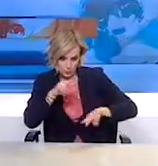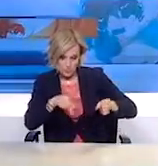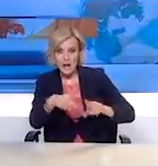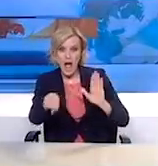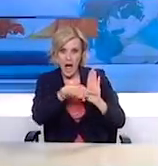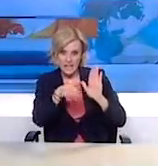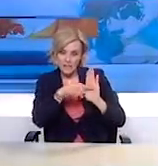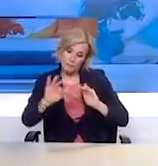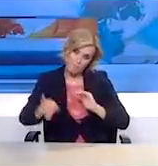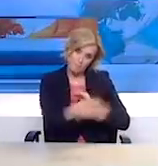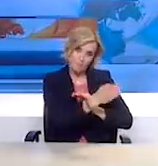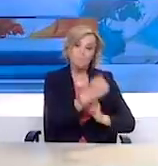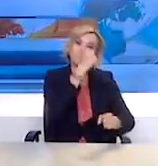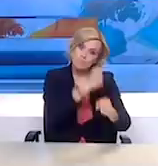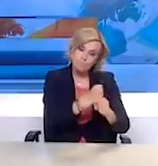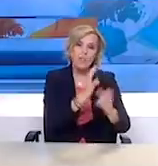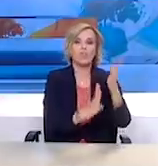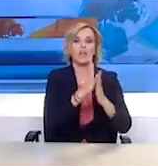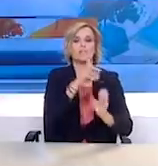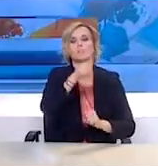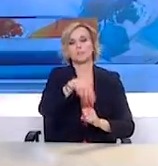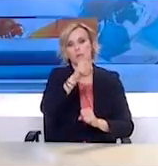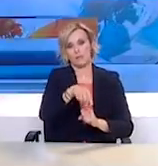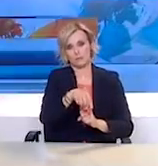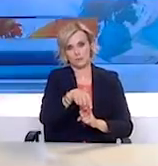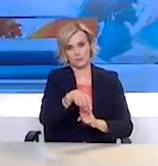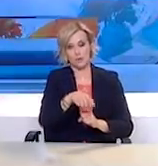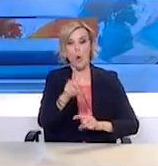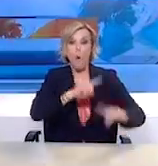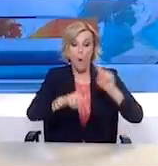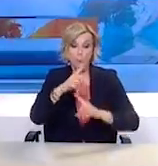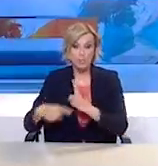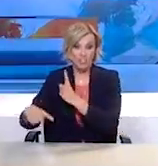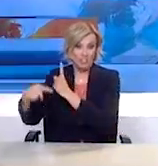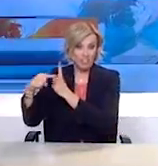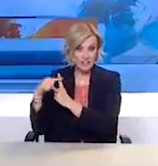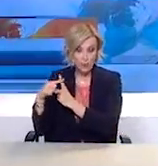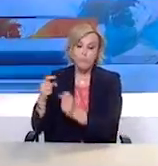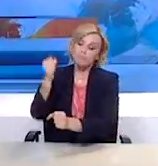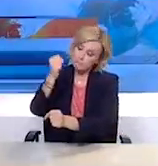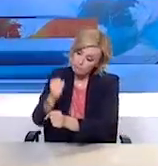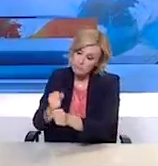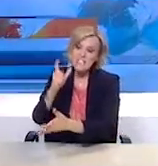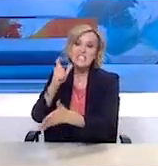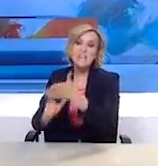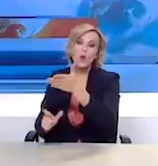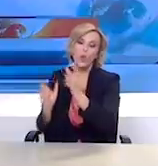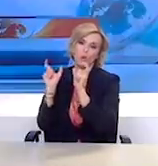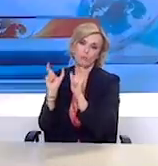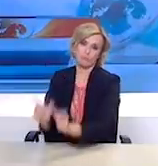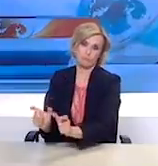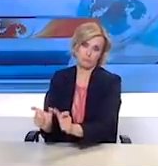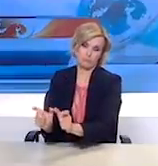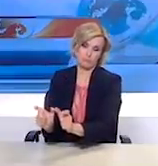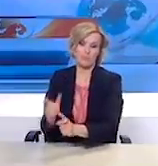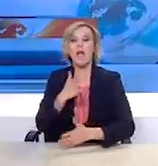και ολοκληρώνουν την καραντίνα τους στον τόπο που έχουν δηλώσει στην αντίστοιχη φόρμα. Οι θετικοί παραμένουν εκεί. Αγαπητοί μου συμπολίτες,